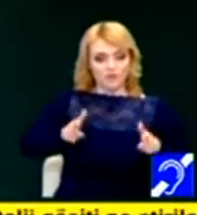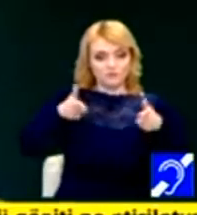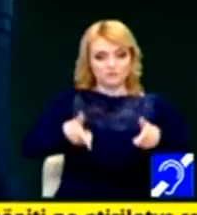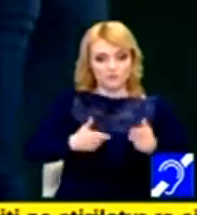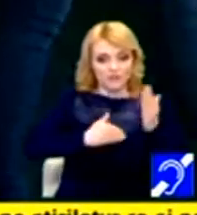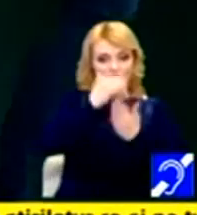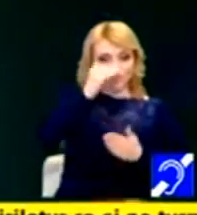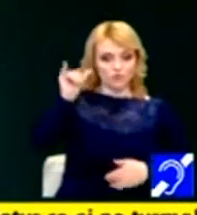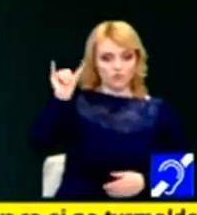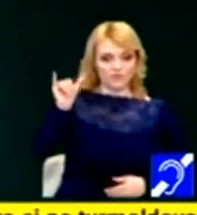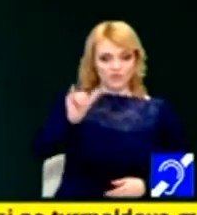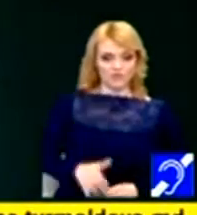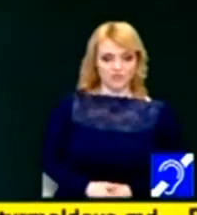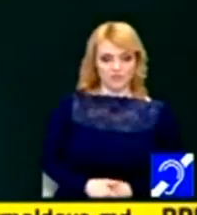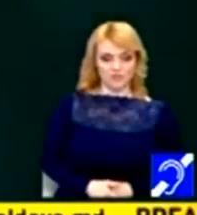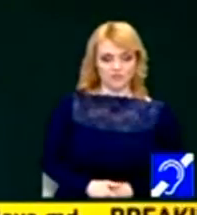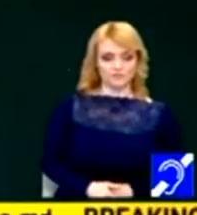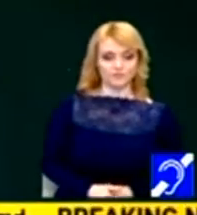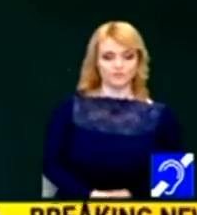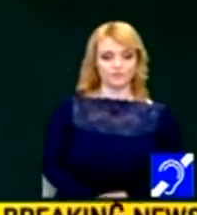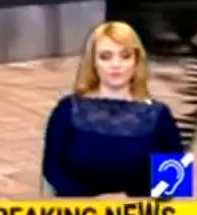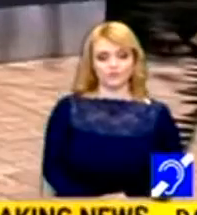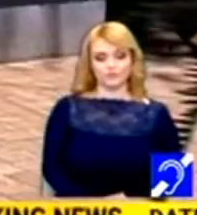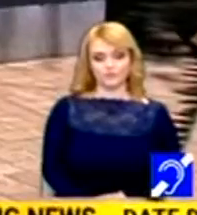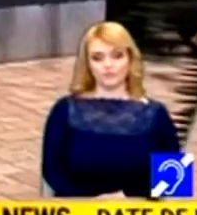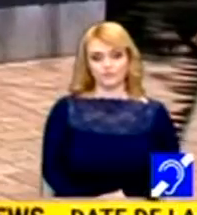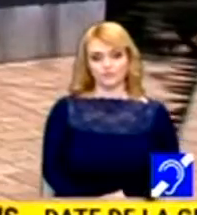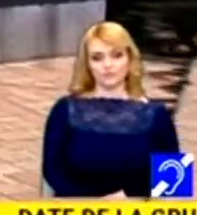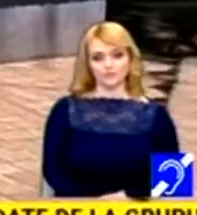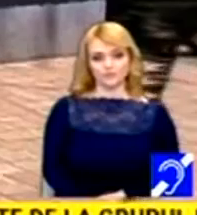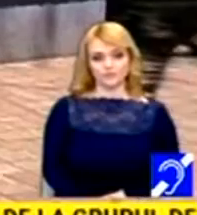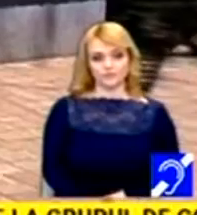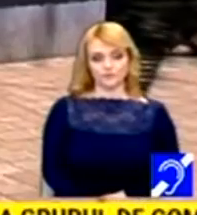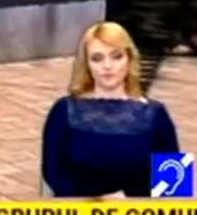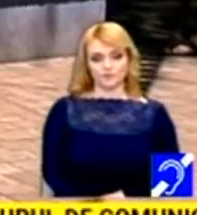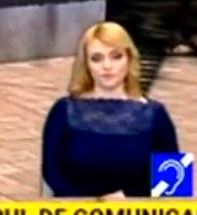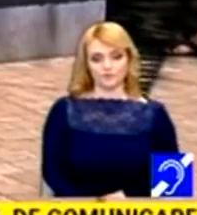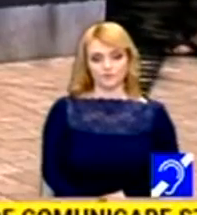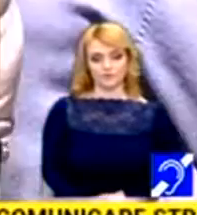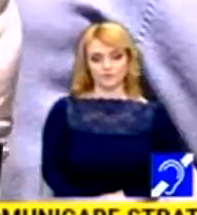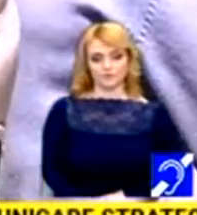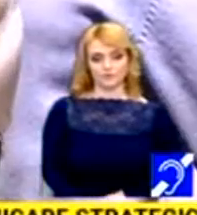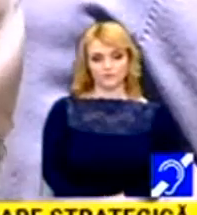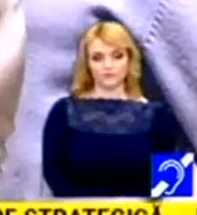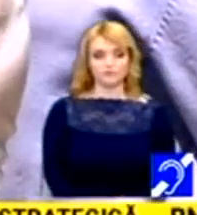în condiții echitabile și violează principiul concurenței bazate pe merit.